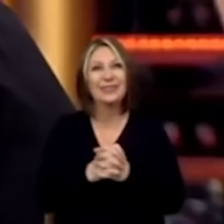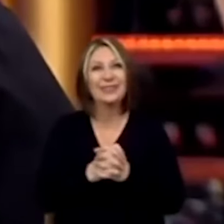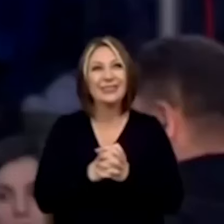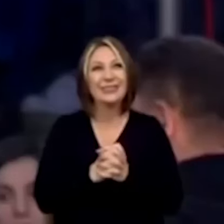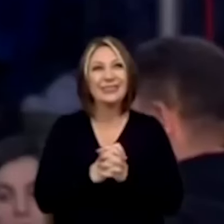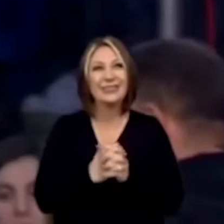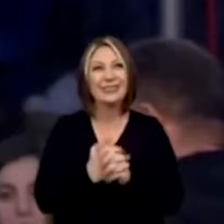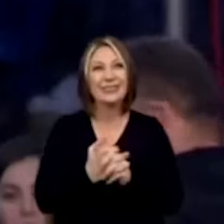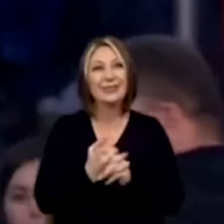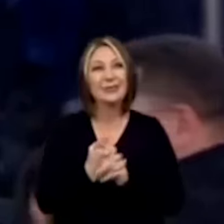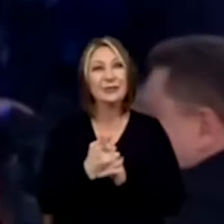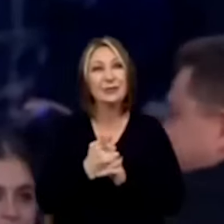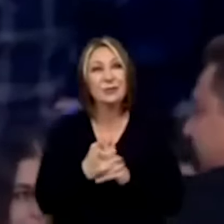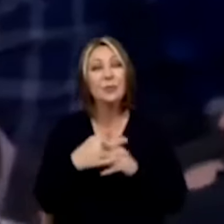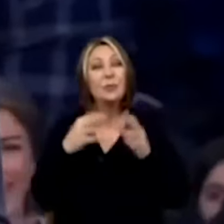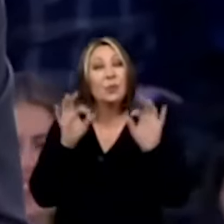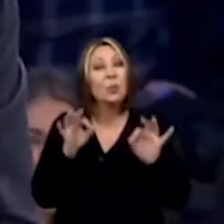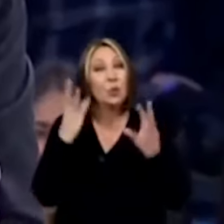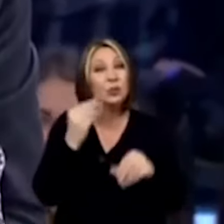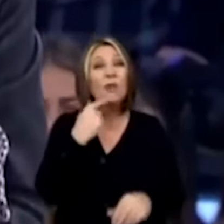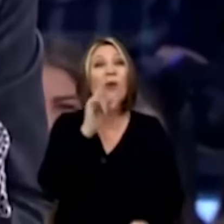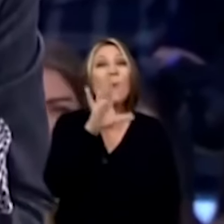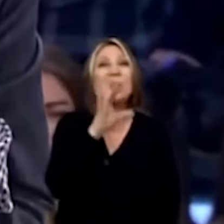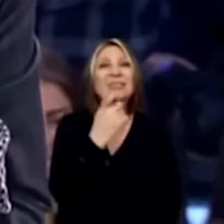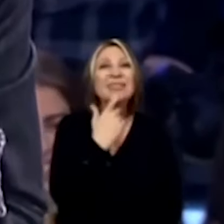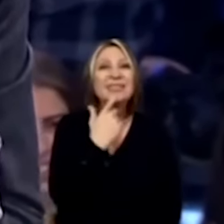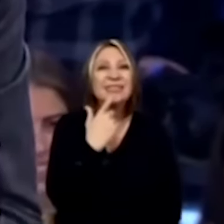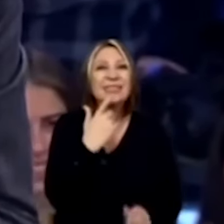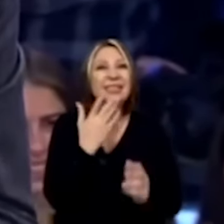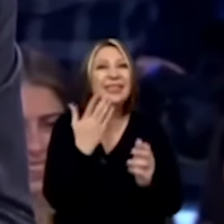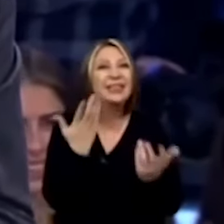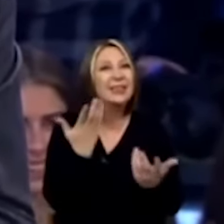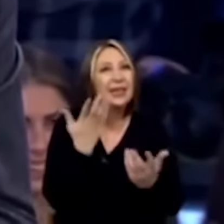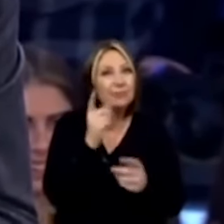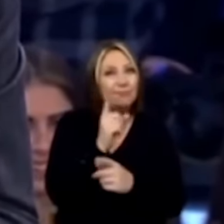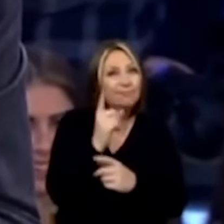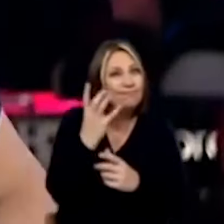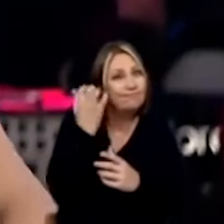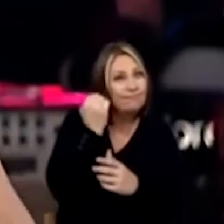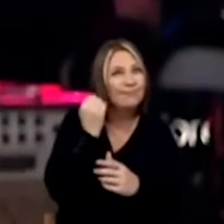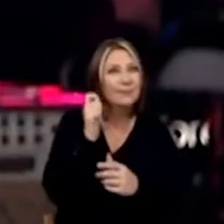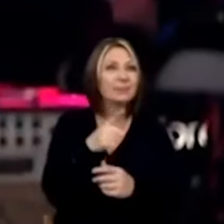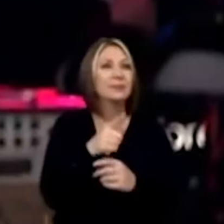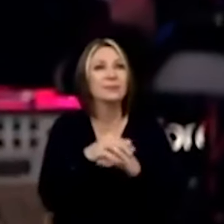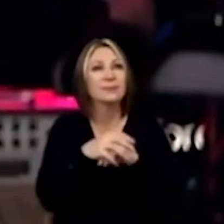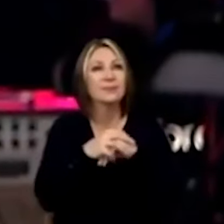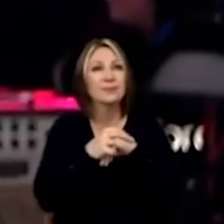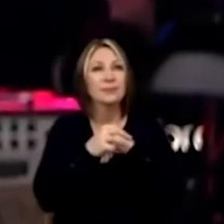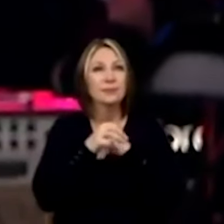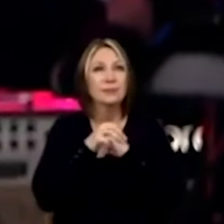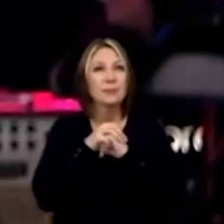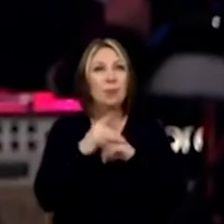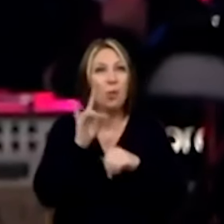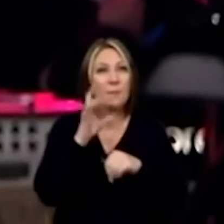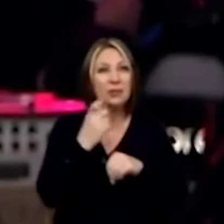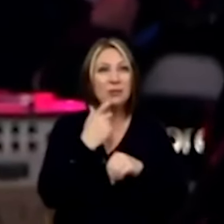olur. Mümkün olsaydı 15 yaşındaki halinize neyi öğütlerdiniz? Ah,